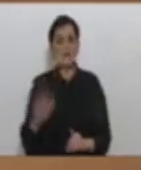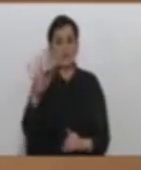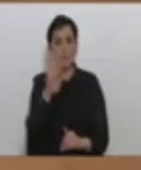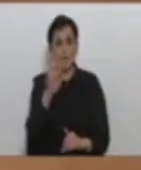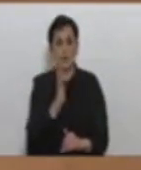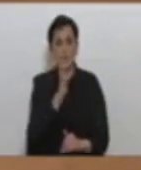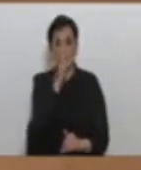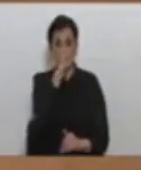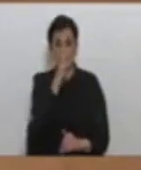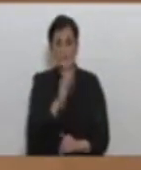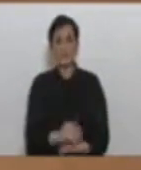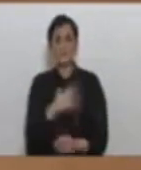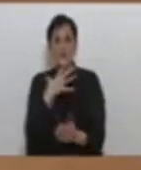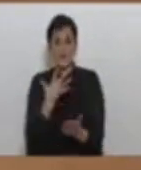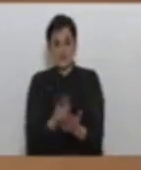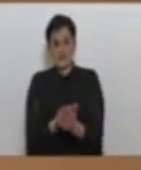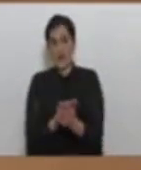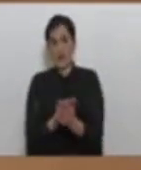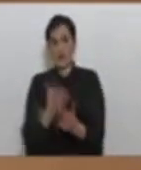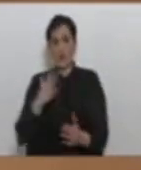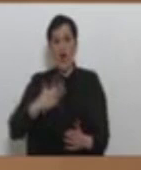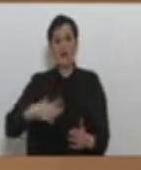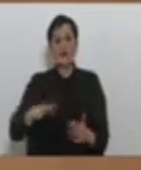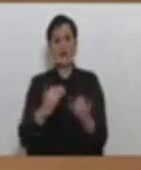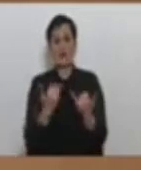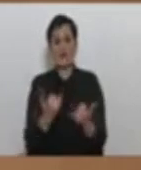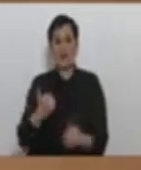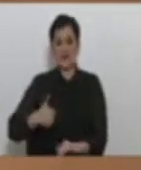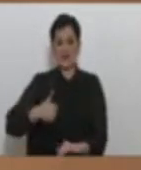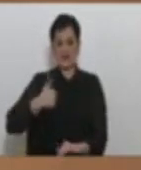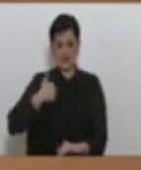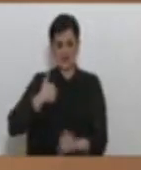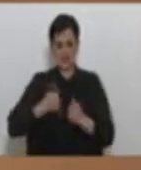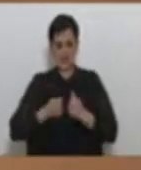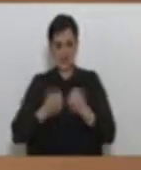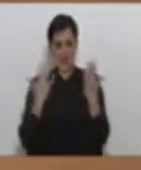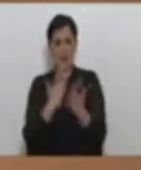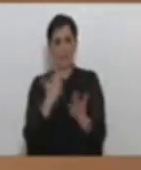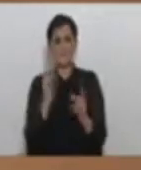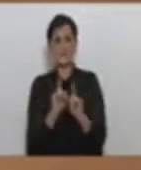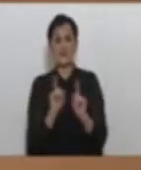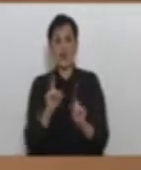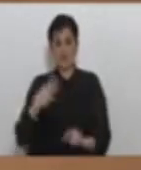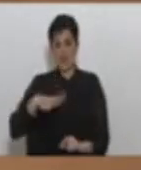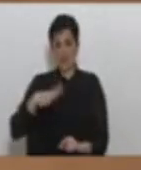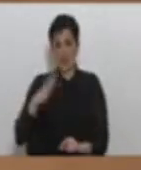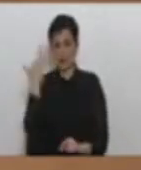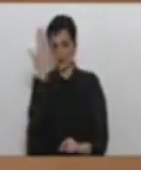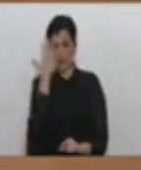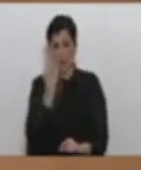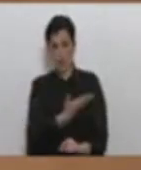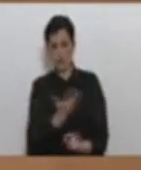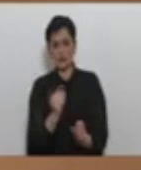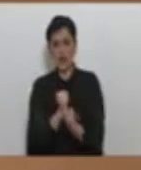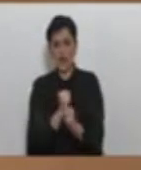საკუთარი ქვეყნისთვის ღირსების აყრად მიმაჩნია მე ის, რასაც ქართული ოცნება აკეთებს დღეს,